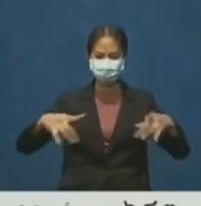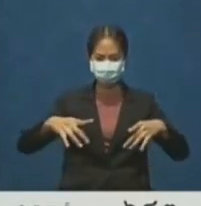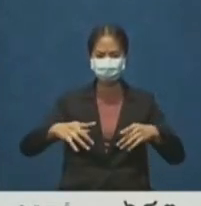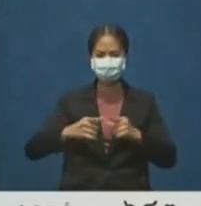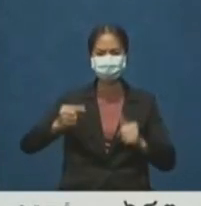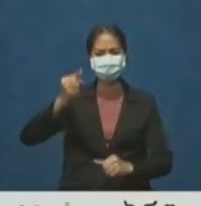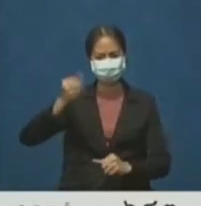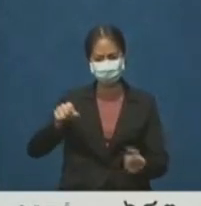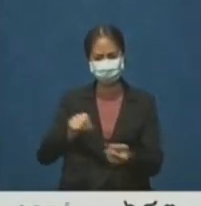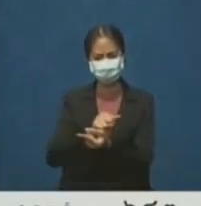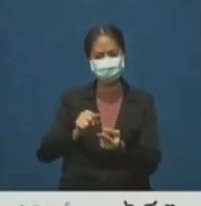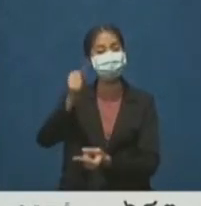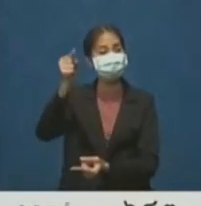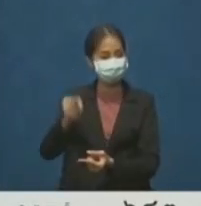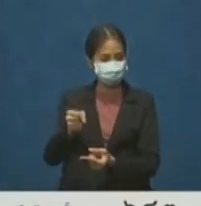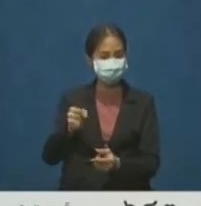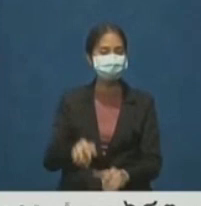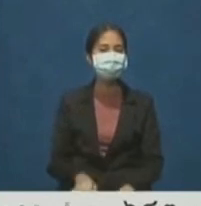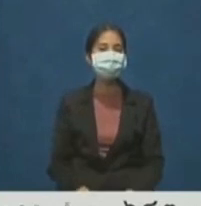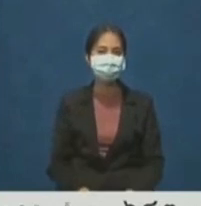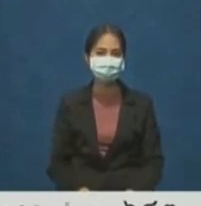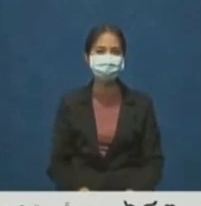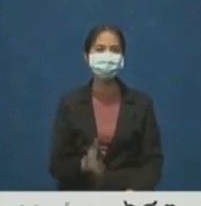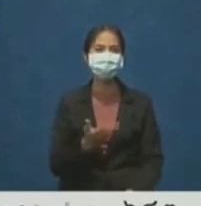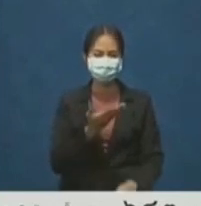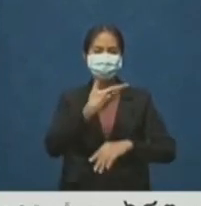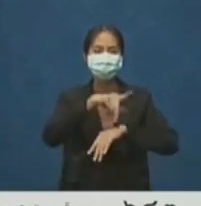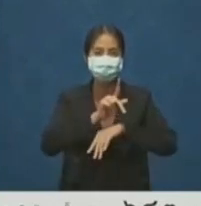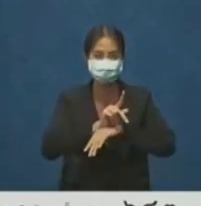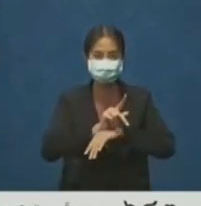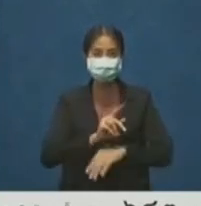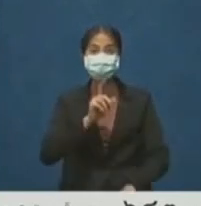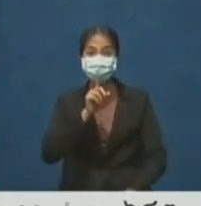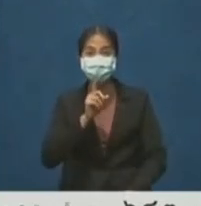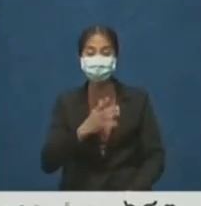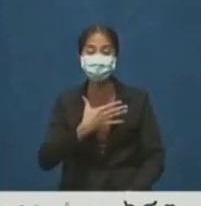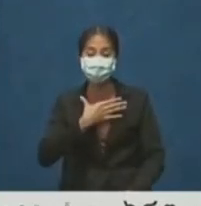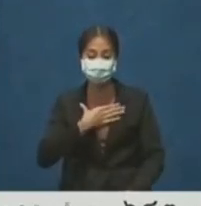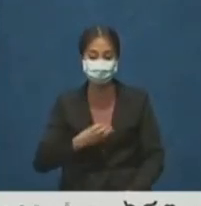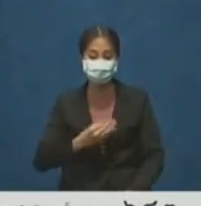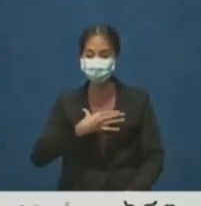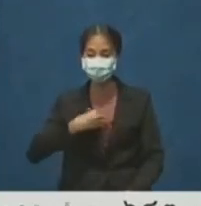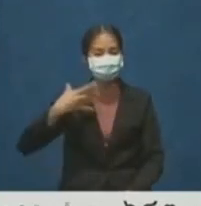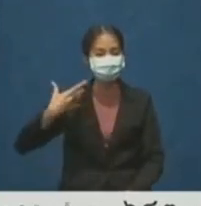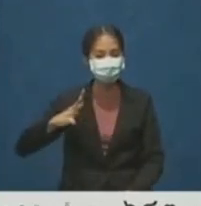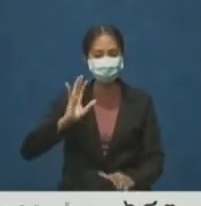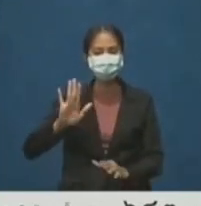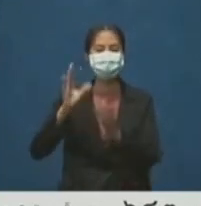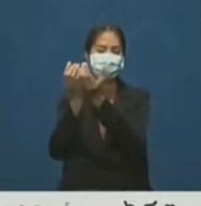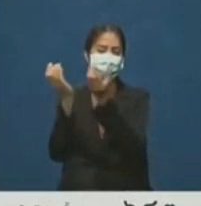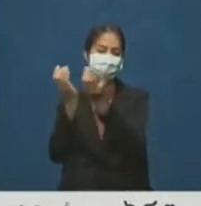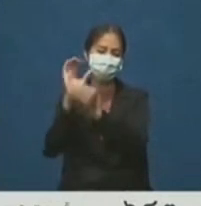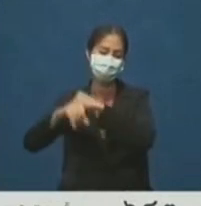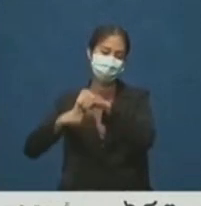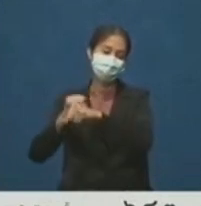ดต่อความเป็นจริงในสังคมท่านประธานที่เคารพครับเราจะชอบหรือไม่ชอบรัฐธรรมนูญปี2560เนี่